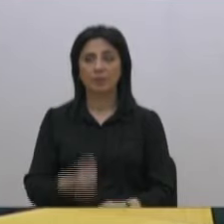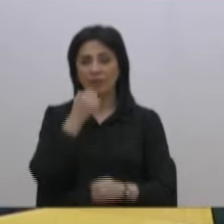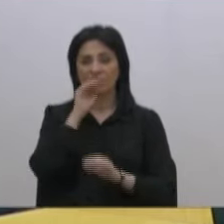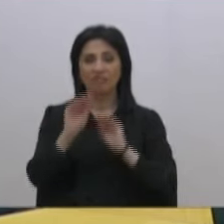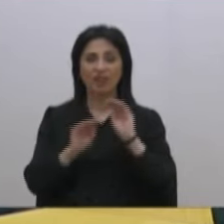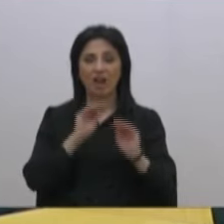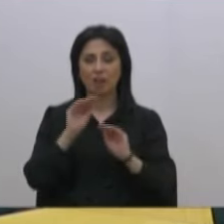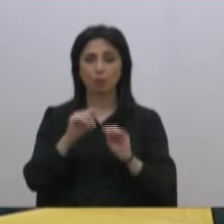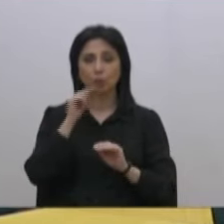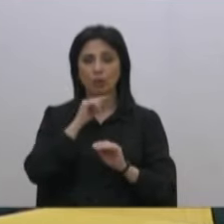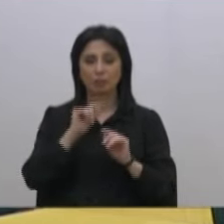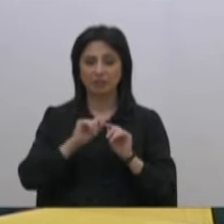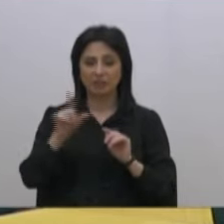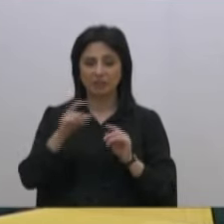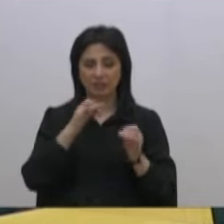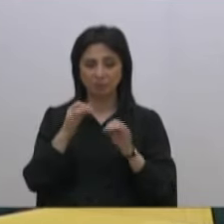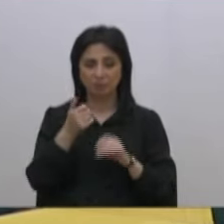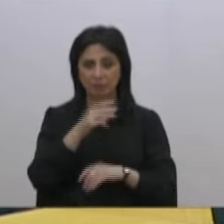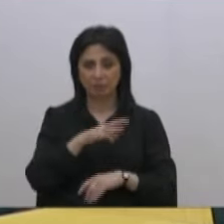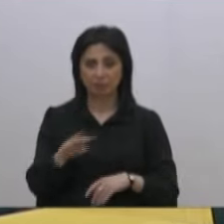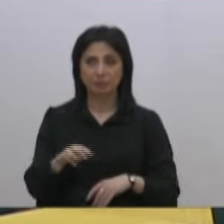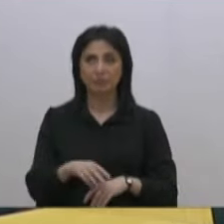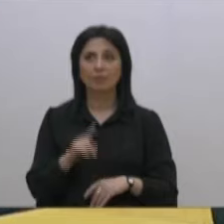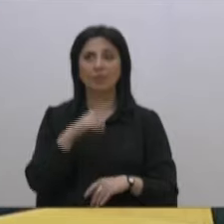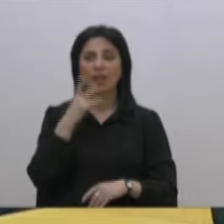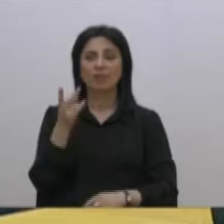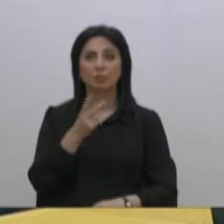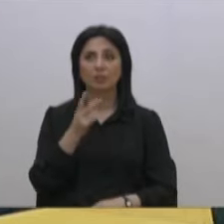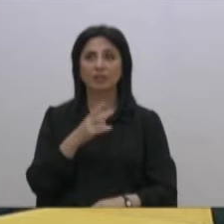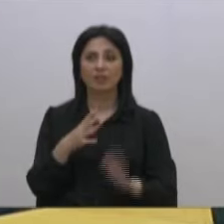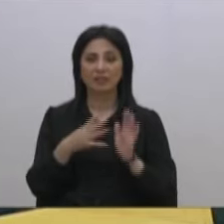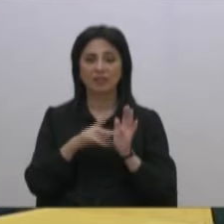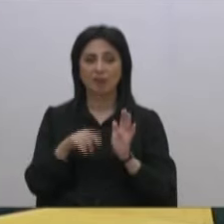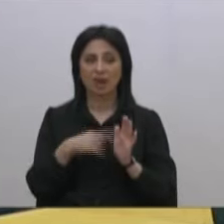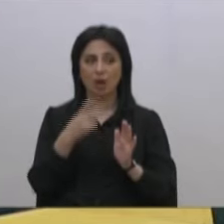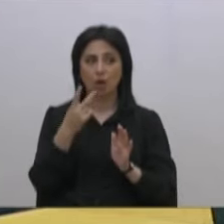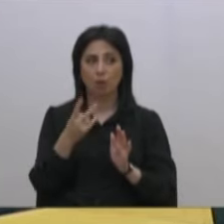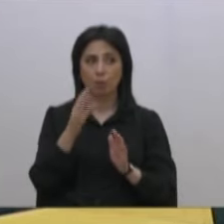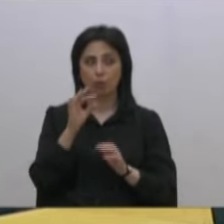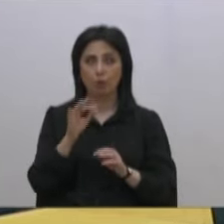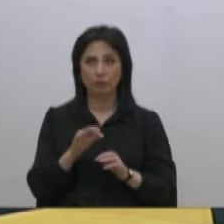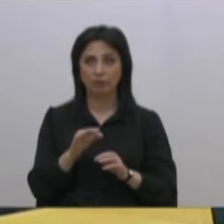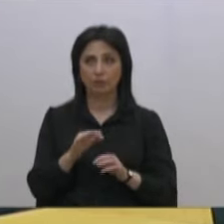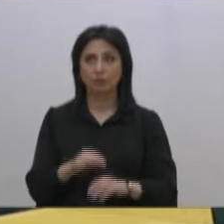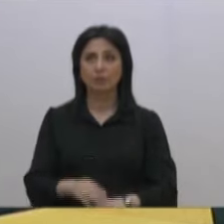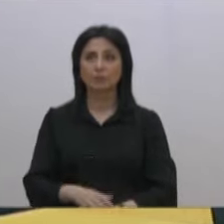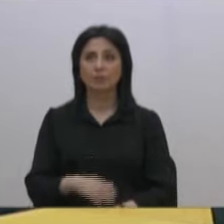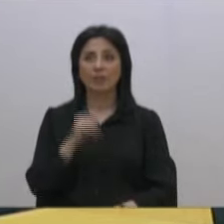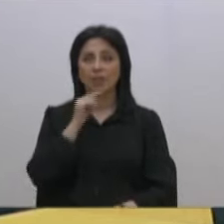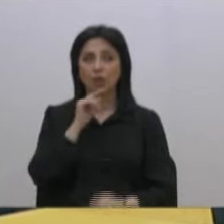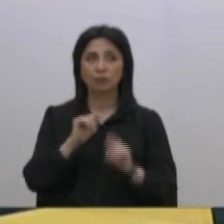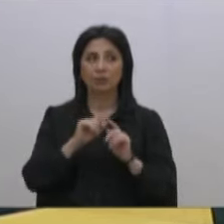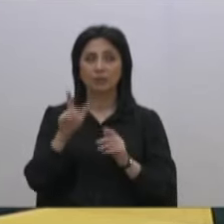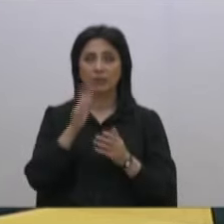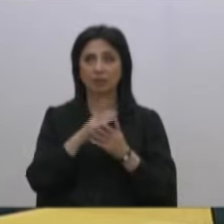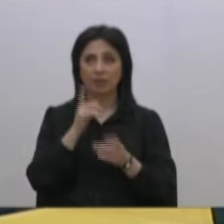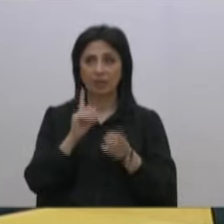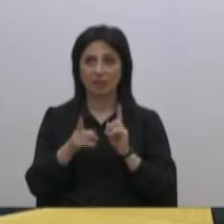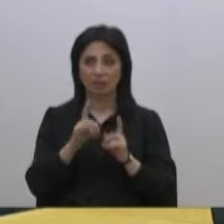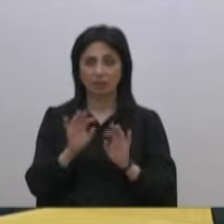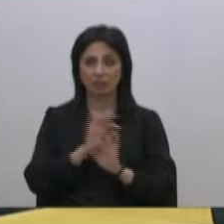ინფრასტრუქტურის ეკონომიკურ ზდაზე ისაუბრა პრემიერ-მინისტრმა და რა თქმა უნდა 9.2% 2.1% ეკონომიკური ზრდა არის